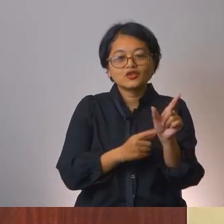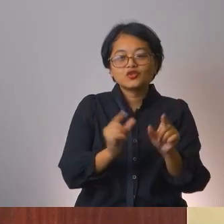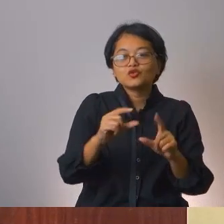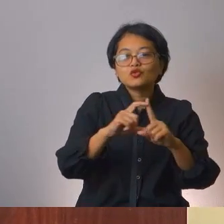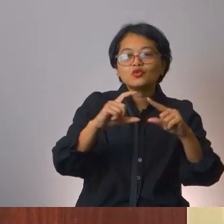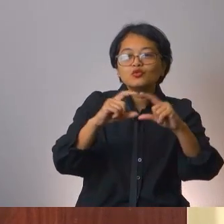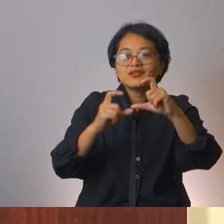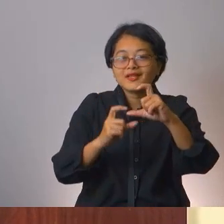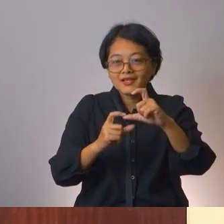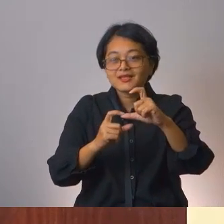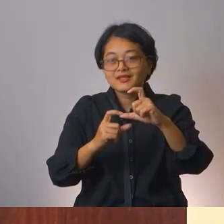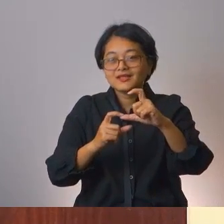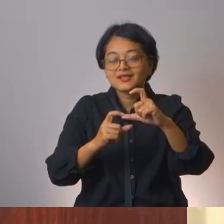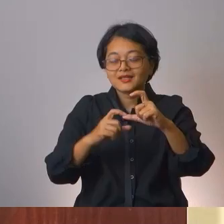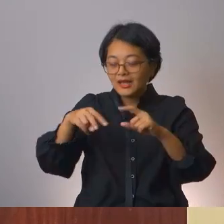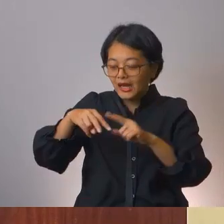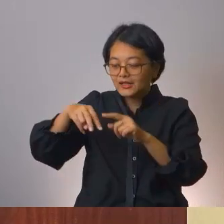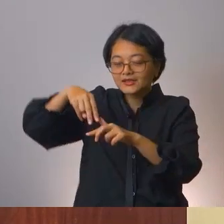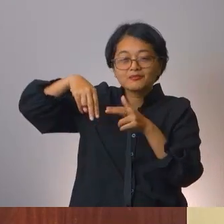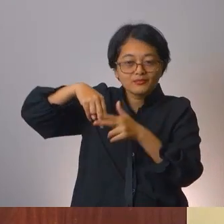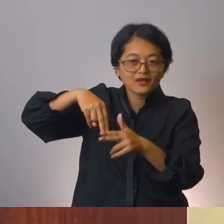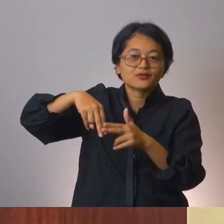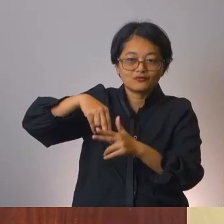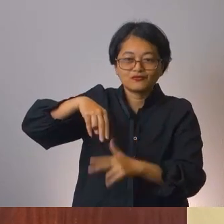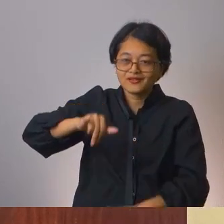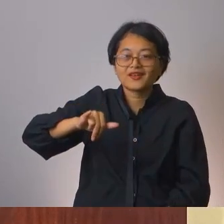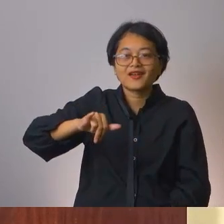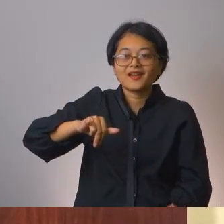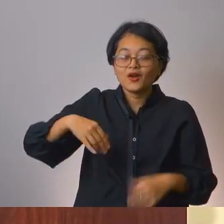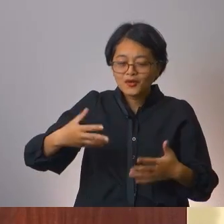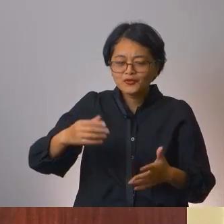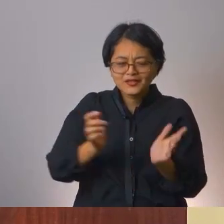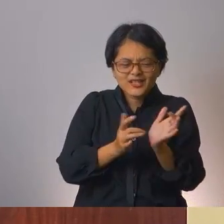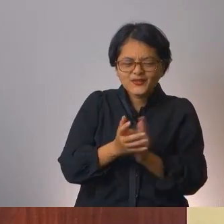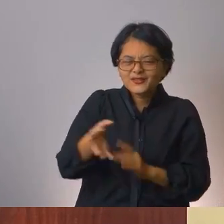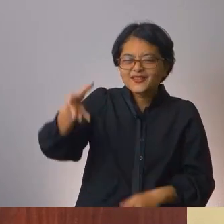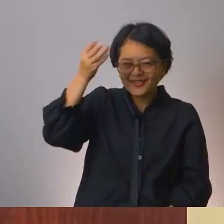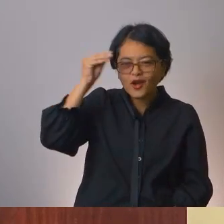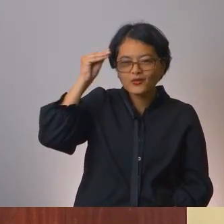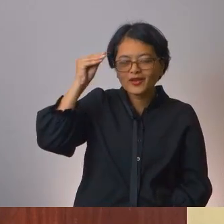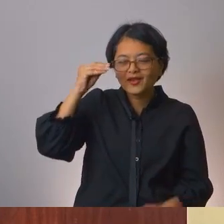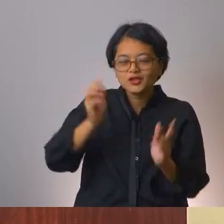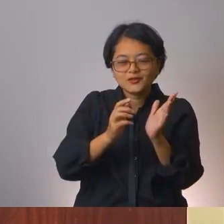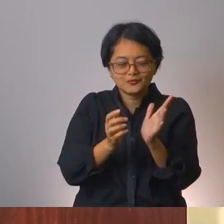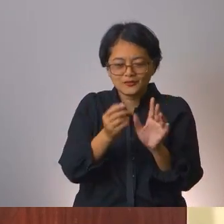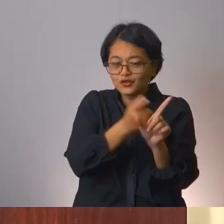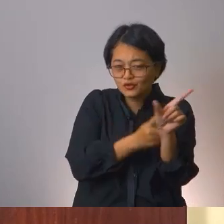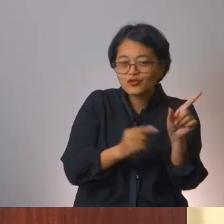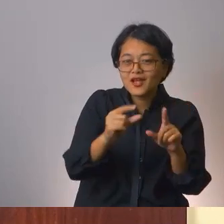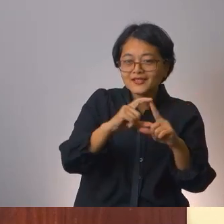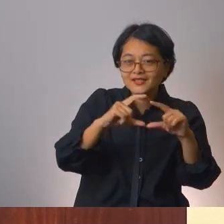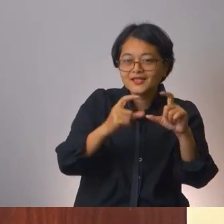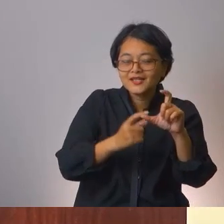akan mengkhianatinya. Karena perikop kita pun berkata bahwa Yudas yang sudah dipengaruhi